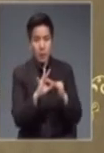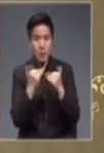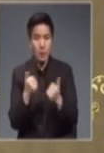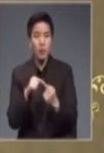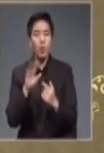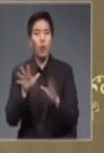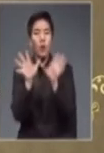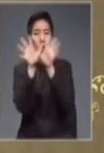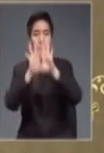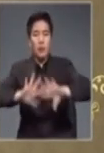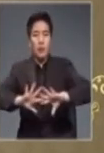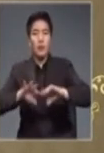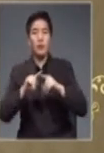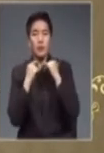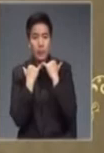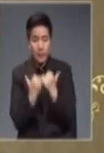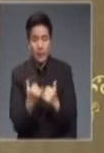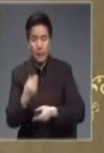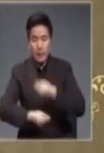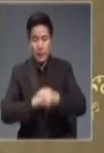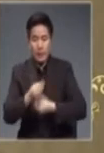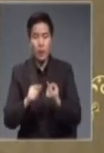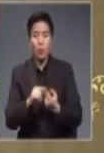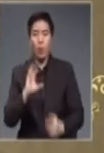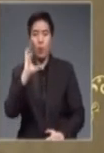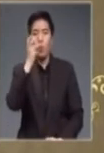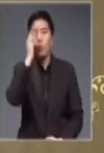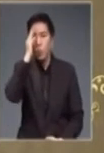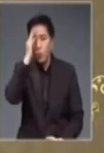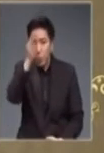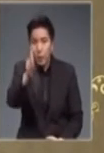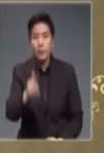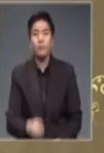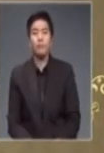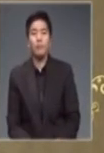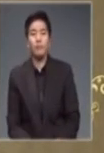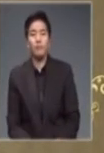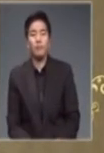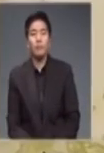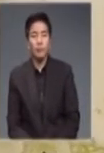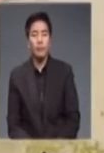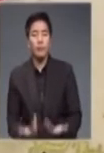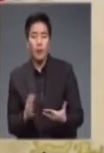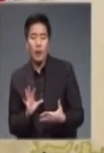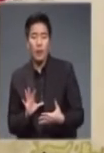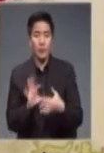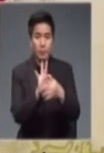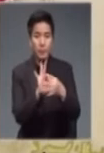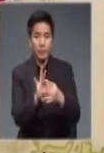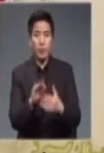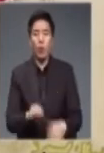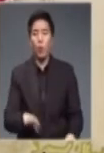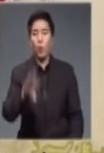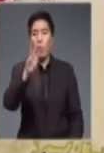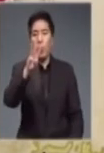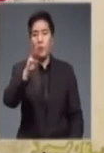ใช้ในการจัดหาสวัสดิการสังคมให้กับประชาชนได้มากขึ้นทั้งนี้การนำเทคโนโลยีสมัยใหม่การใช้ระบบดิจิตอล